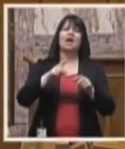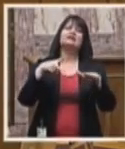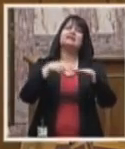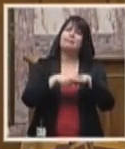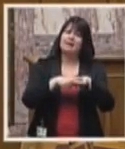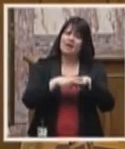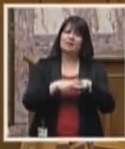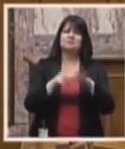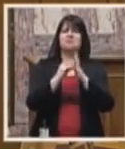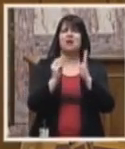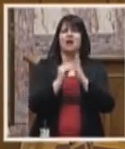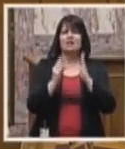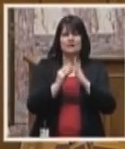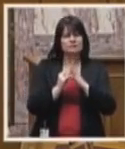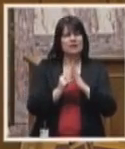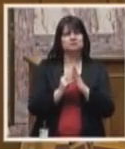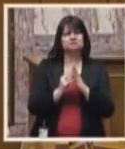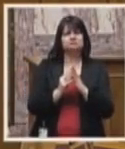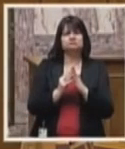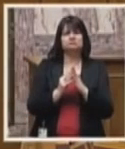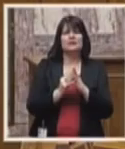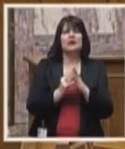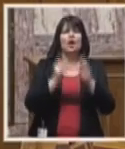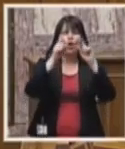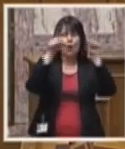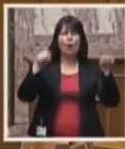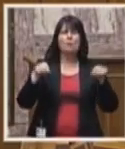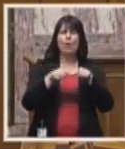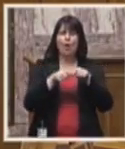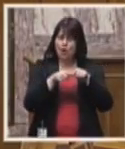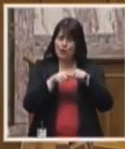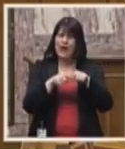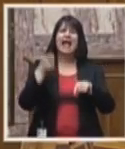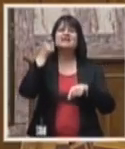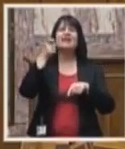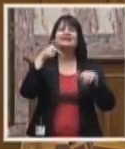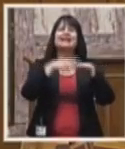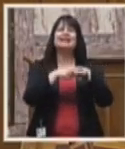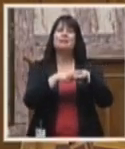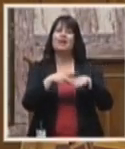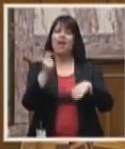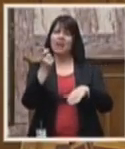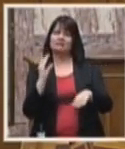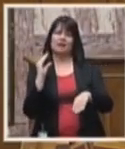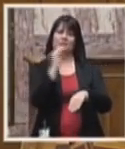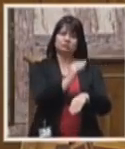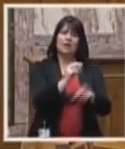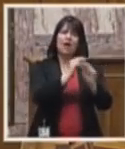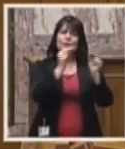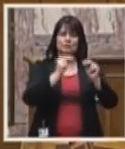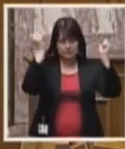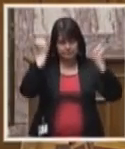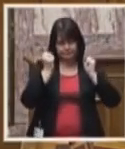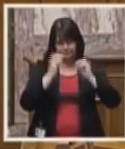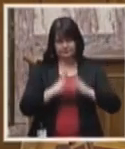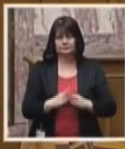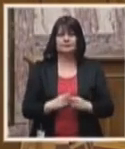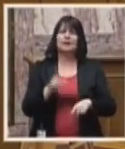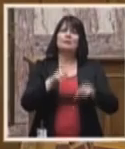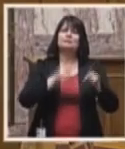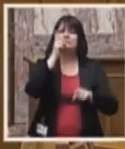με το πρόσφατο παιχνίδι των ομολόγων με τα ασφαλιστικά ταμεία, αλλά ακόμα και ακόμα με τις εικονικές